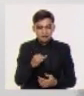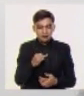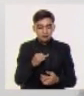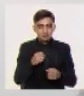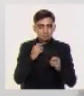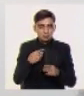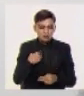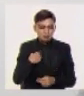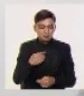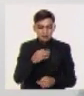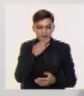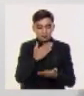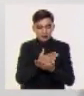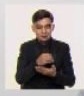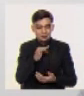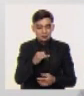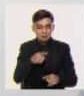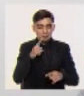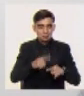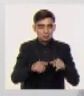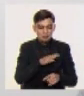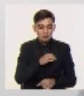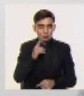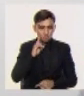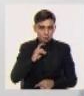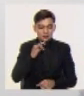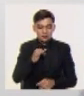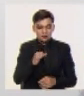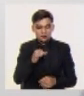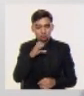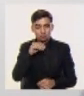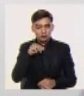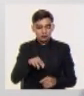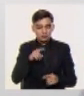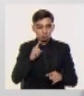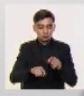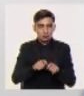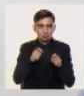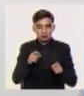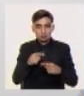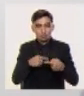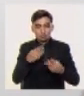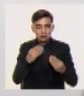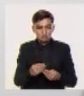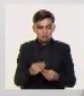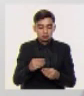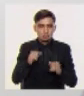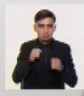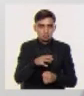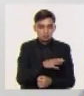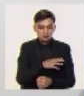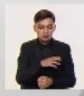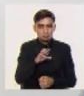Функционал мне очень понравился. То есть это было быстро, удобно, счет уже сразу же был активен, и на следующий день, в принципе, можно было